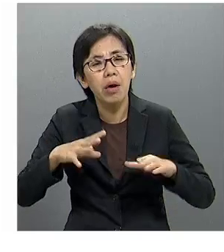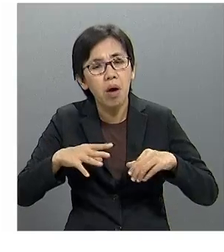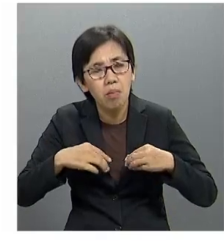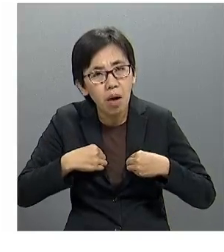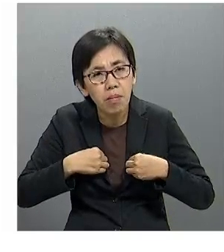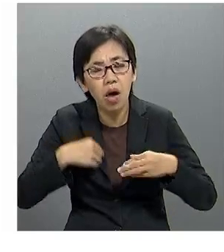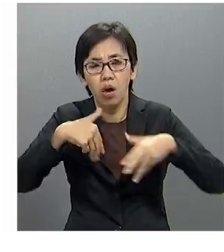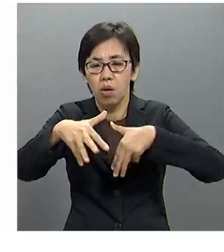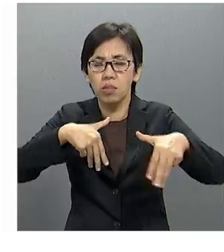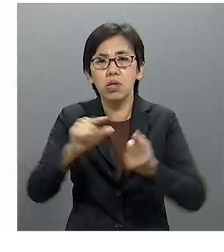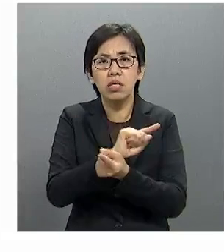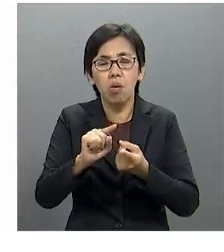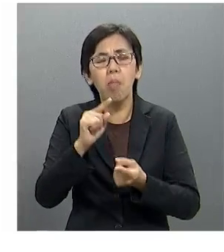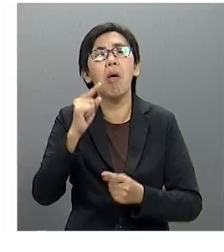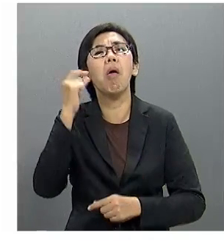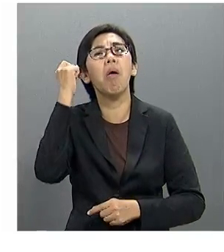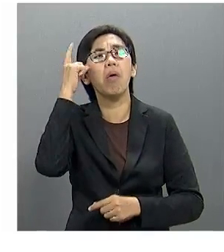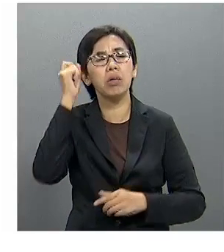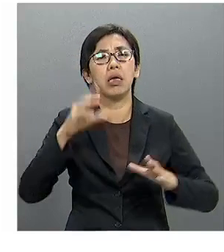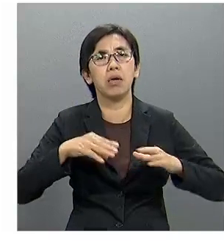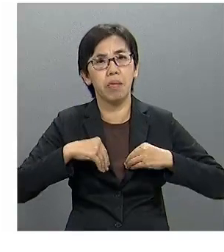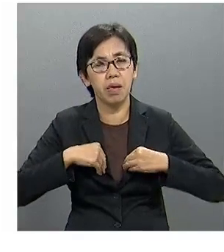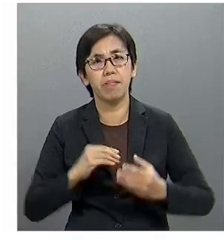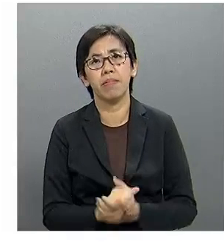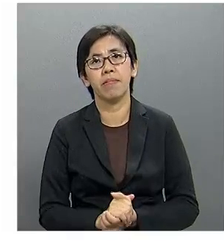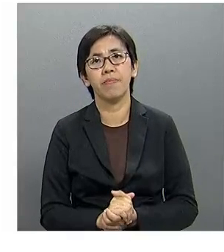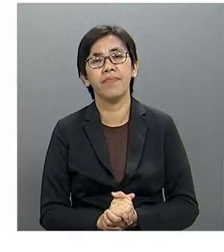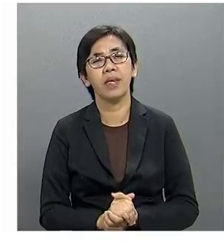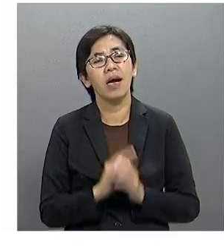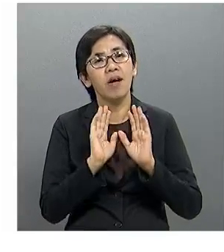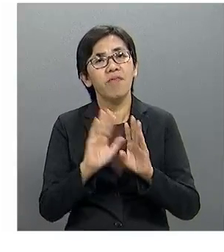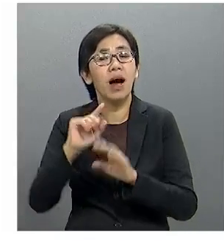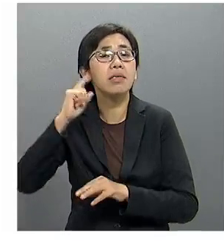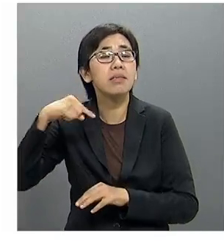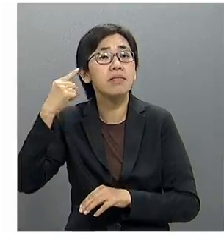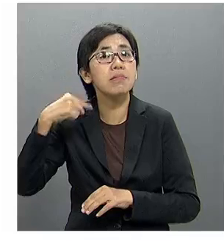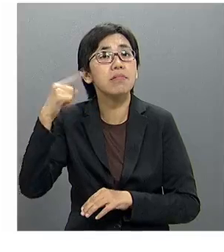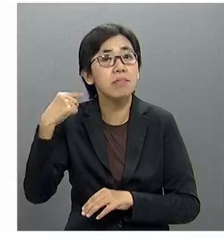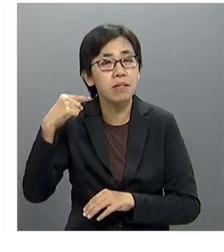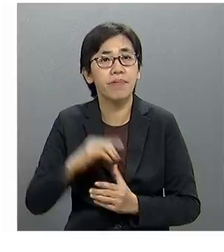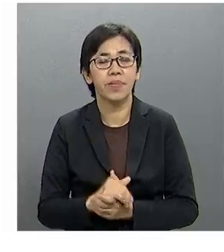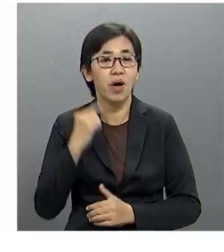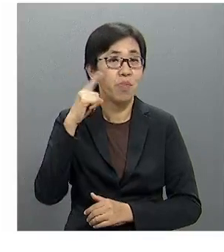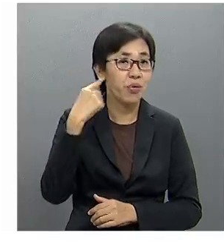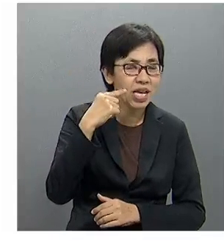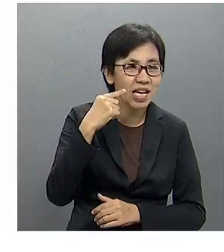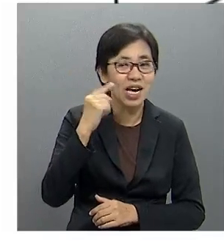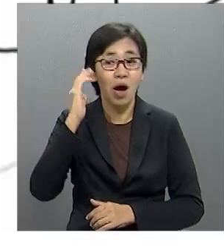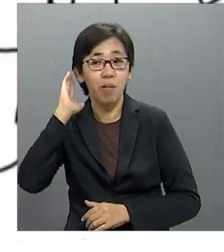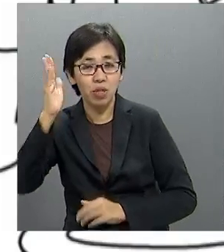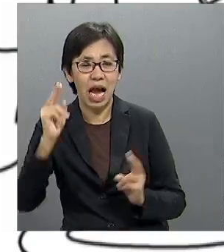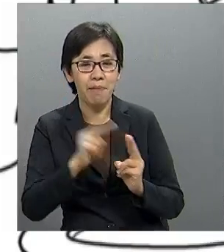เข้าใจเรื่องนี้มากขึ้นค่ะก็อยากจะฝากถึงผู้หญิงพอแล้วผู้ชายที่ทำให้ผู้หญิงทองด้วยนะคะ